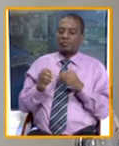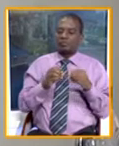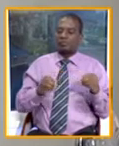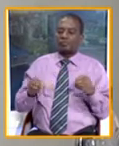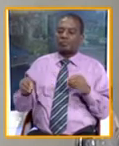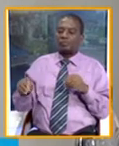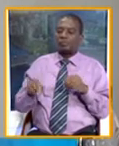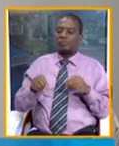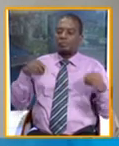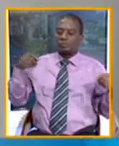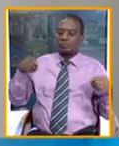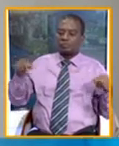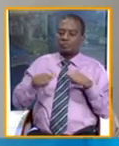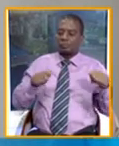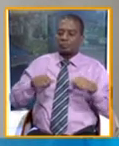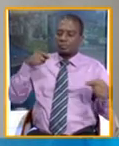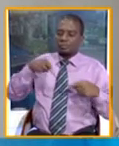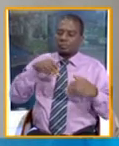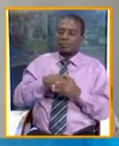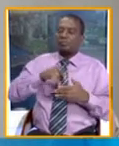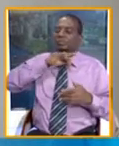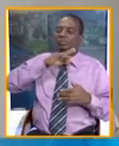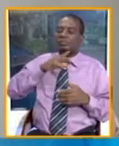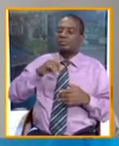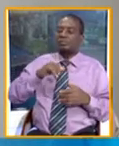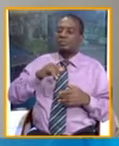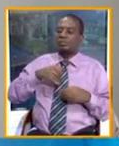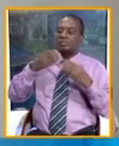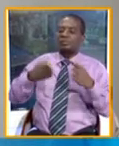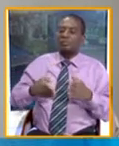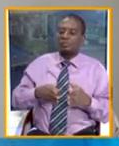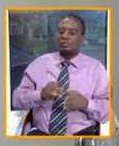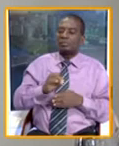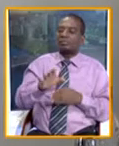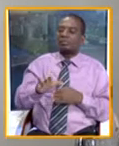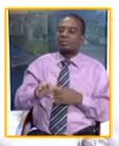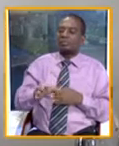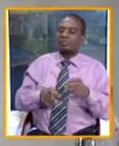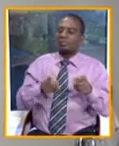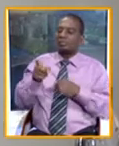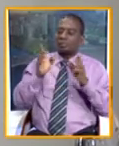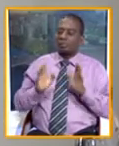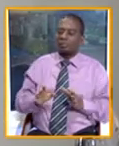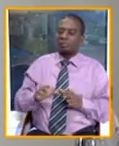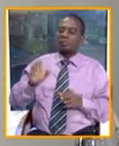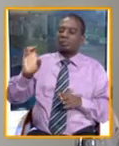des actions de lutte contre la pollution. Je confie la coordination des opérations au directeur du